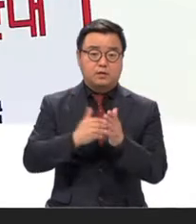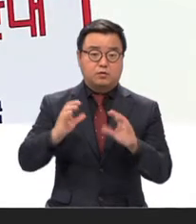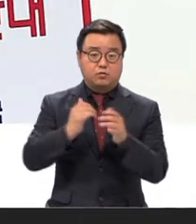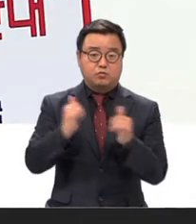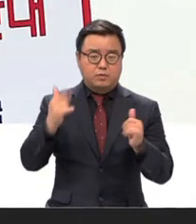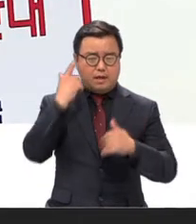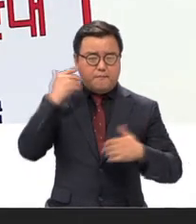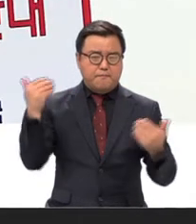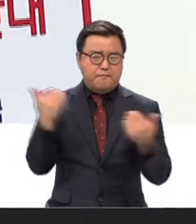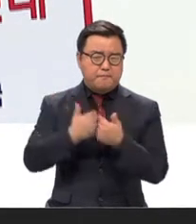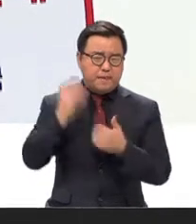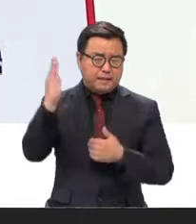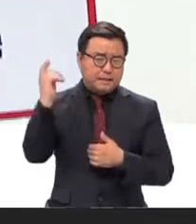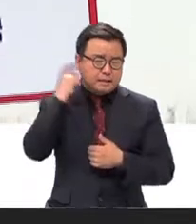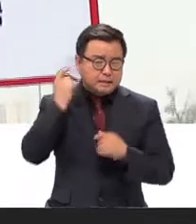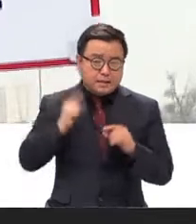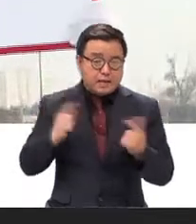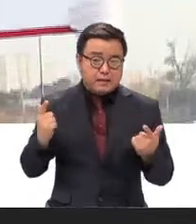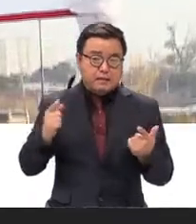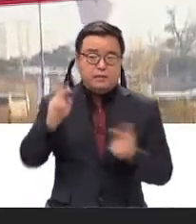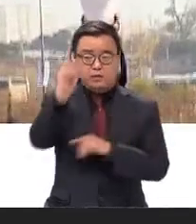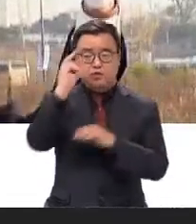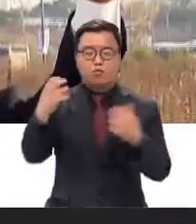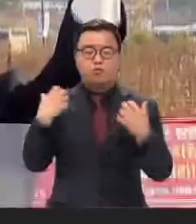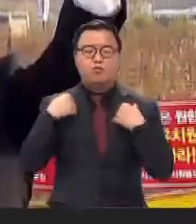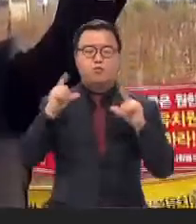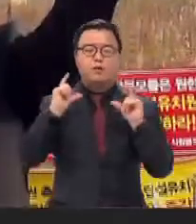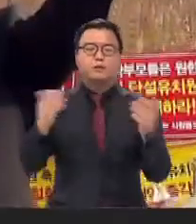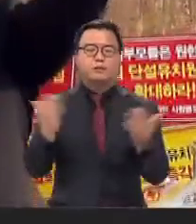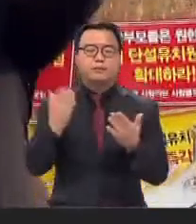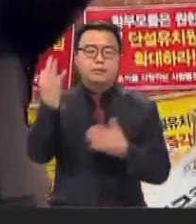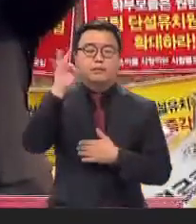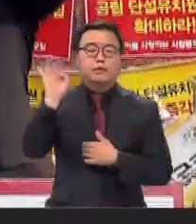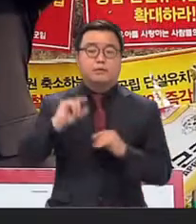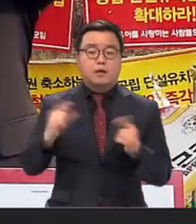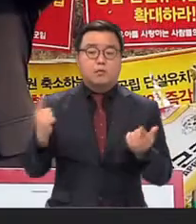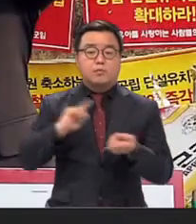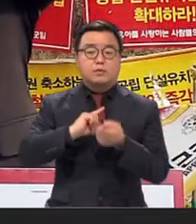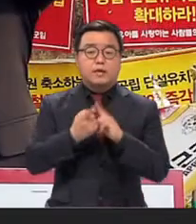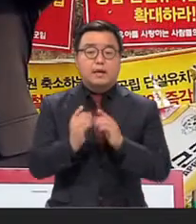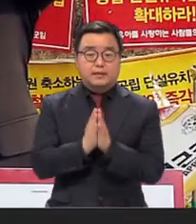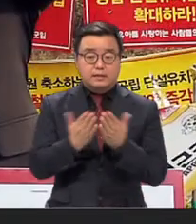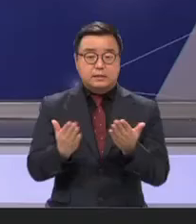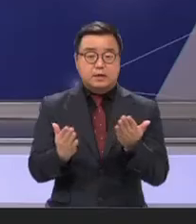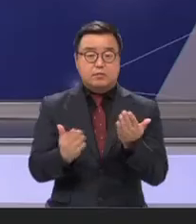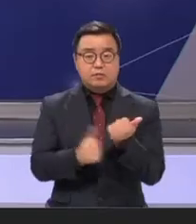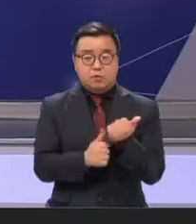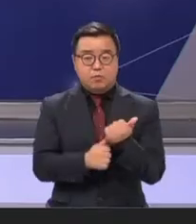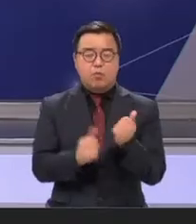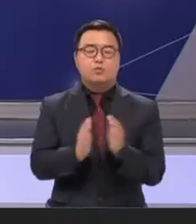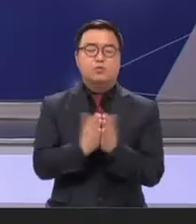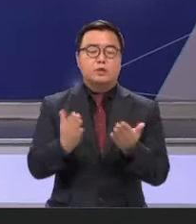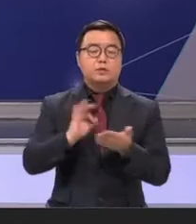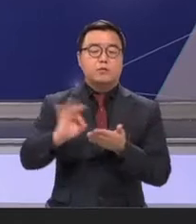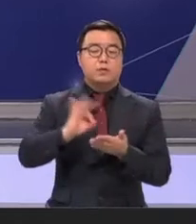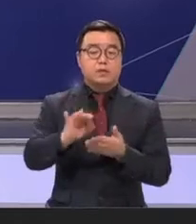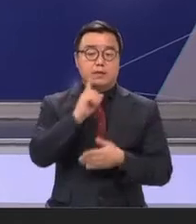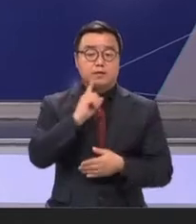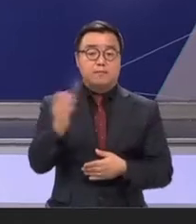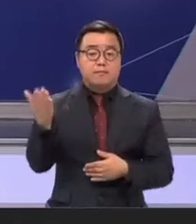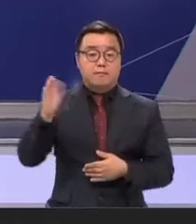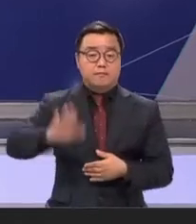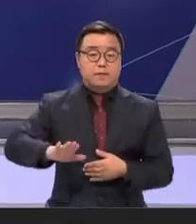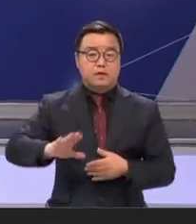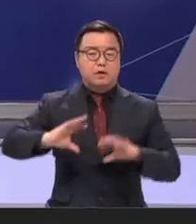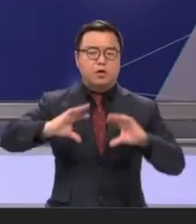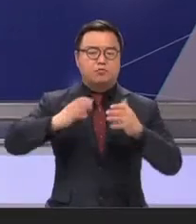여론을 듣지 않는 정부의 국정화 확정고시를 인정하지 않고 대안교과서나 유인물 같은 보조교재를 활용할 방침인데요.